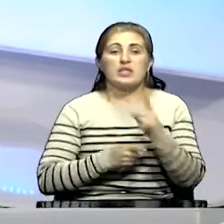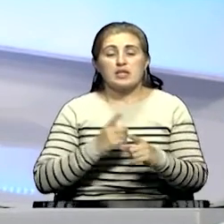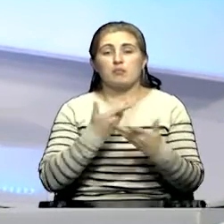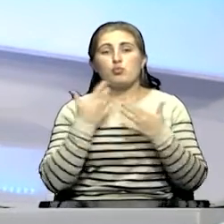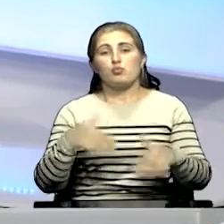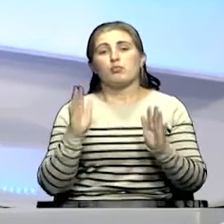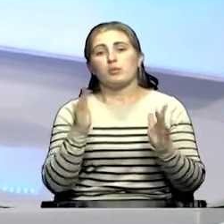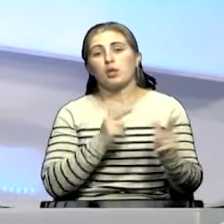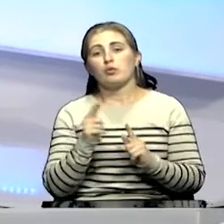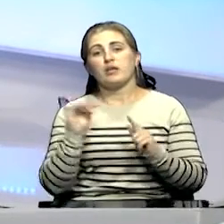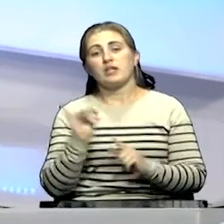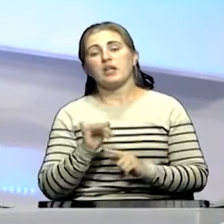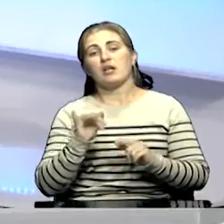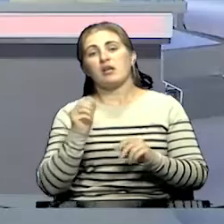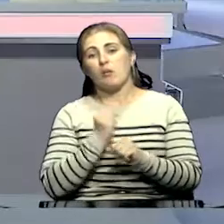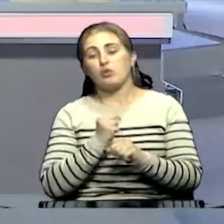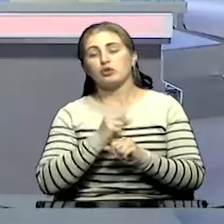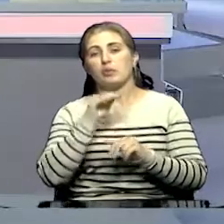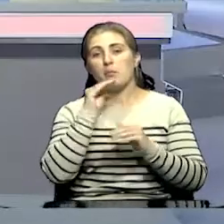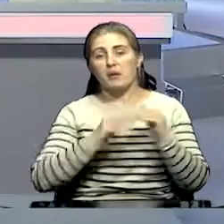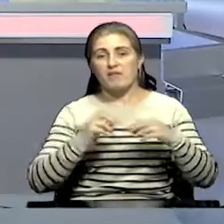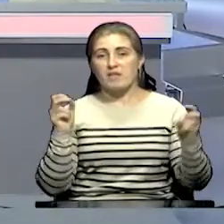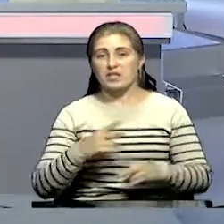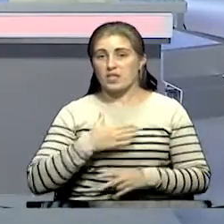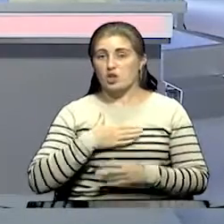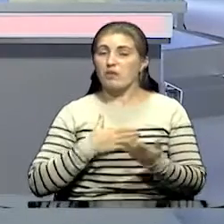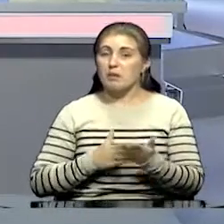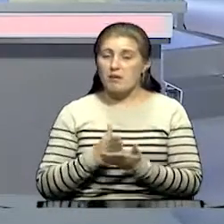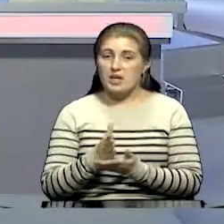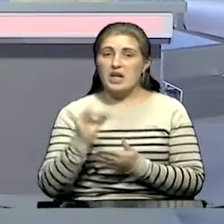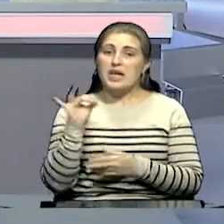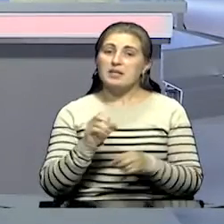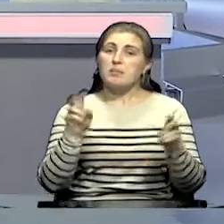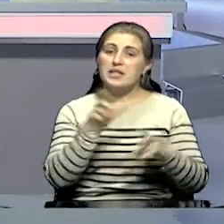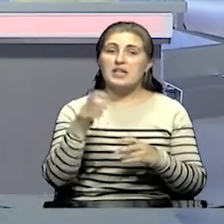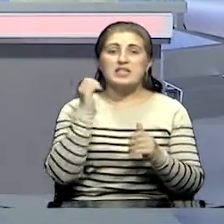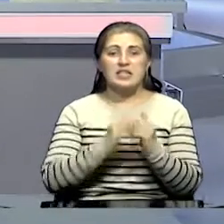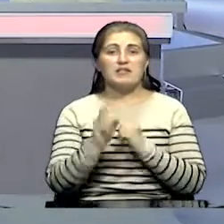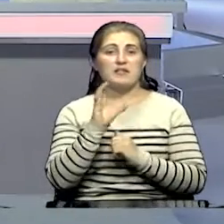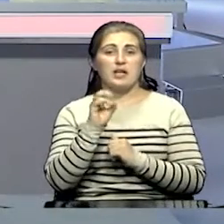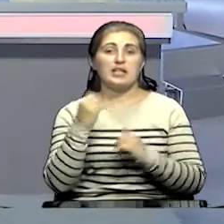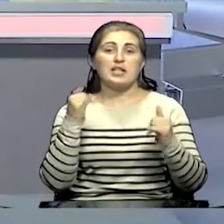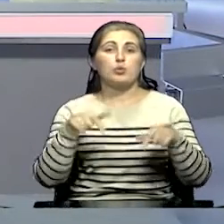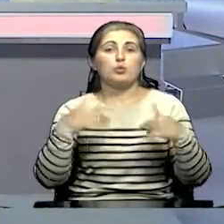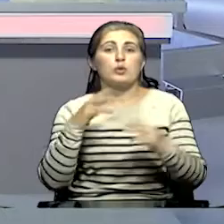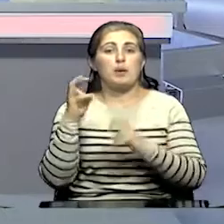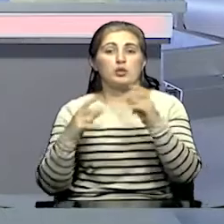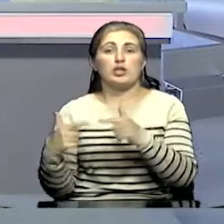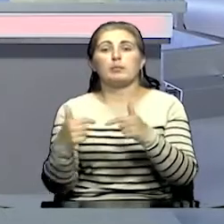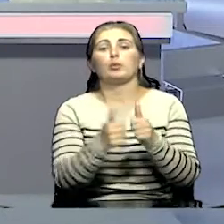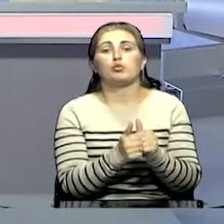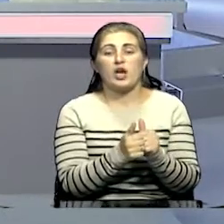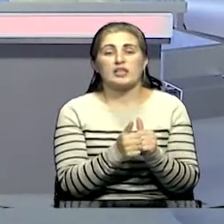готовить и рабочие профессии нашего направления и специалистов среднего звена и тут уже промышленность подключается